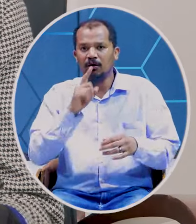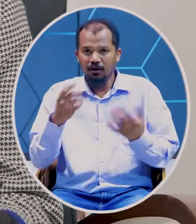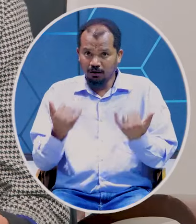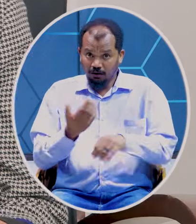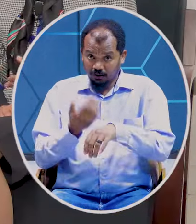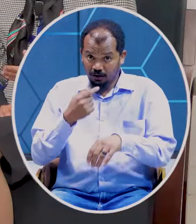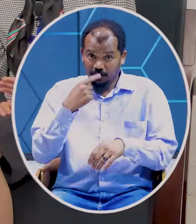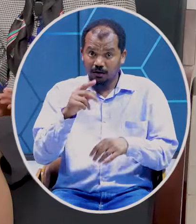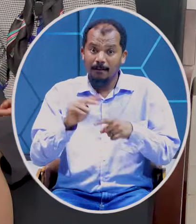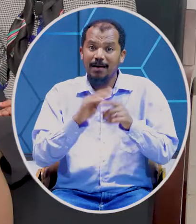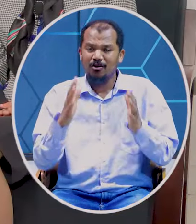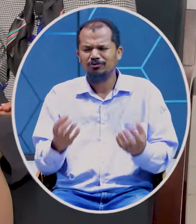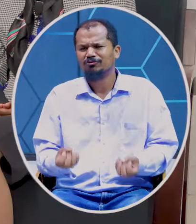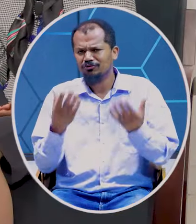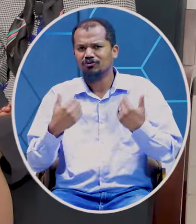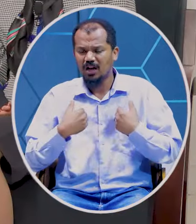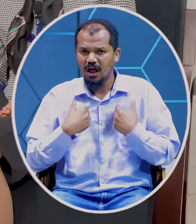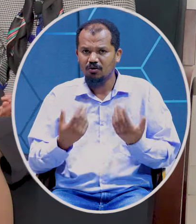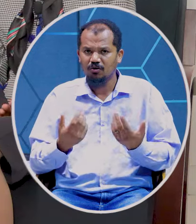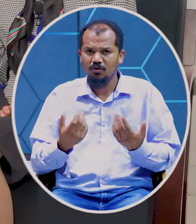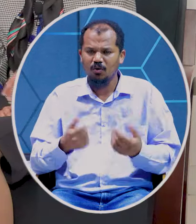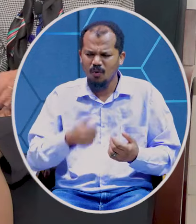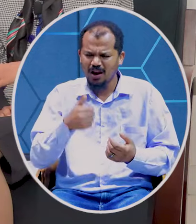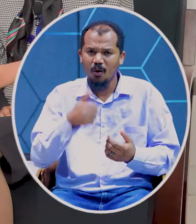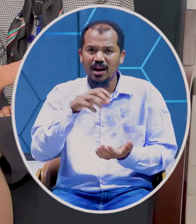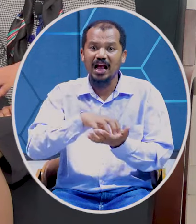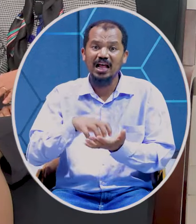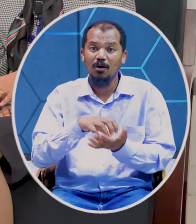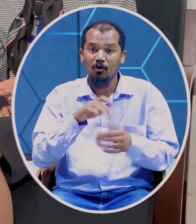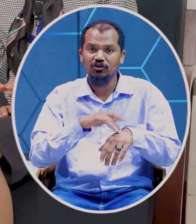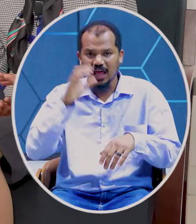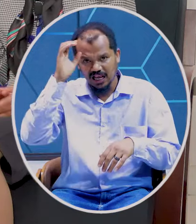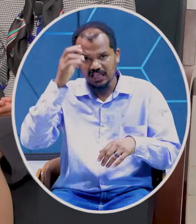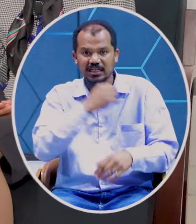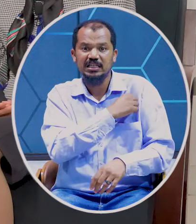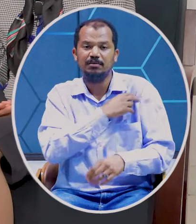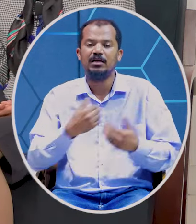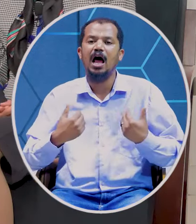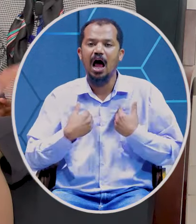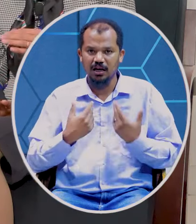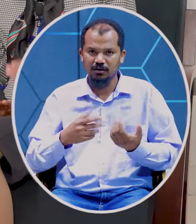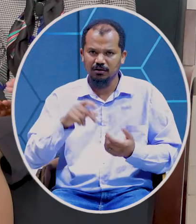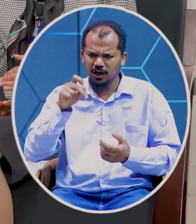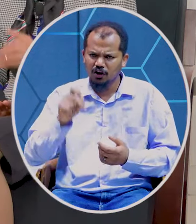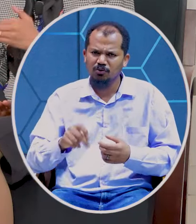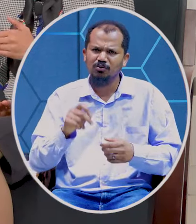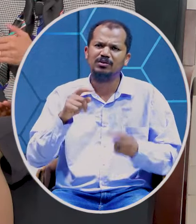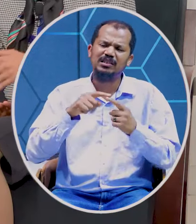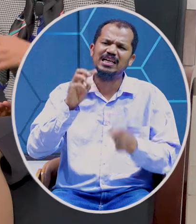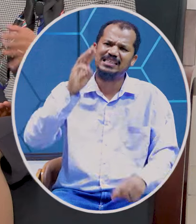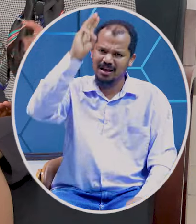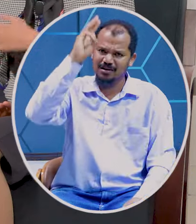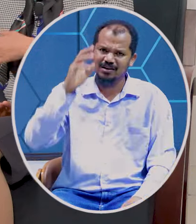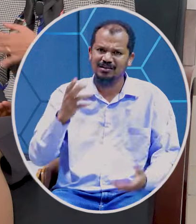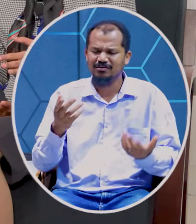አሁን እንኳን ቅድም እንዳልኩሽ ባለሙያዎች ብዙ ስላሉ አትሊስት ዋና ዋና ከተማዎች ላይ የካንሰር ሕክምና አለ። ከደቡብ ጀምሮ እስከ